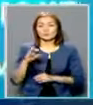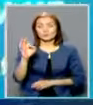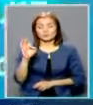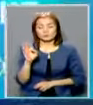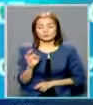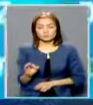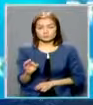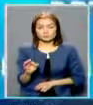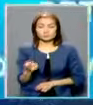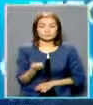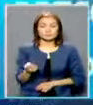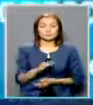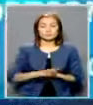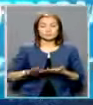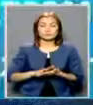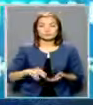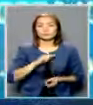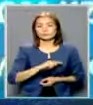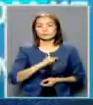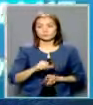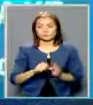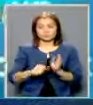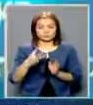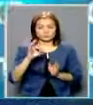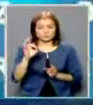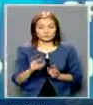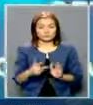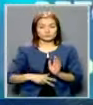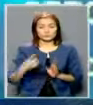92%-ға дейін, тұқым тазалау техникасын 63%-дан